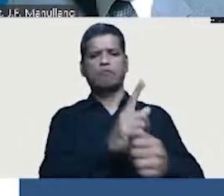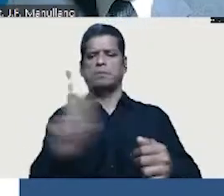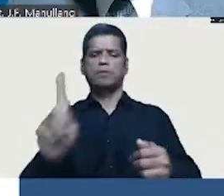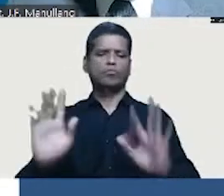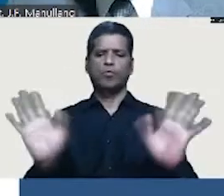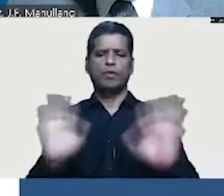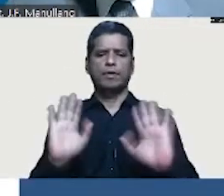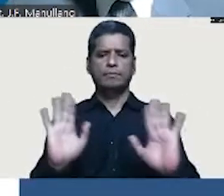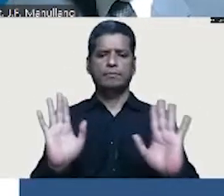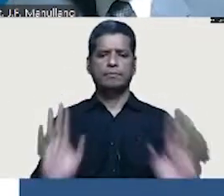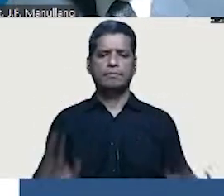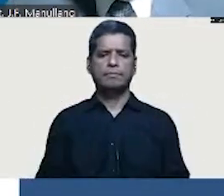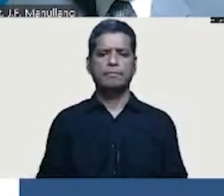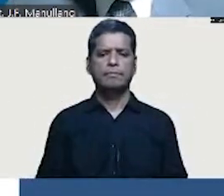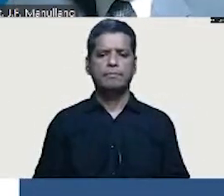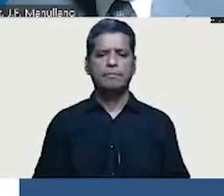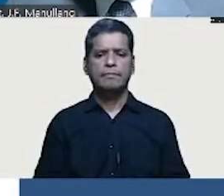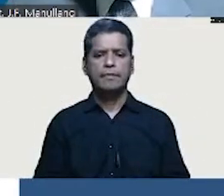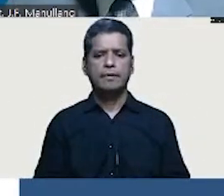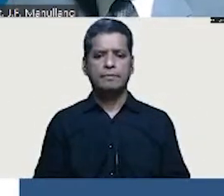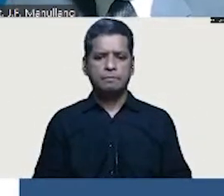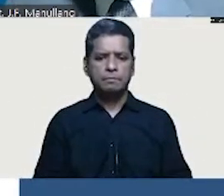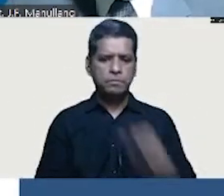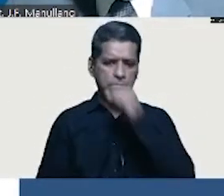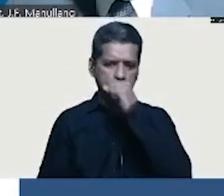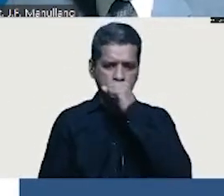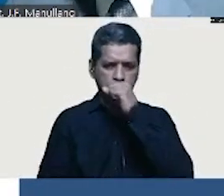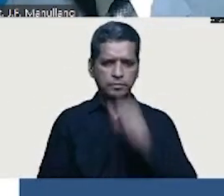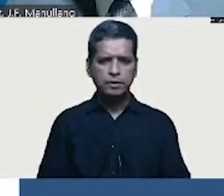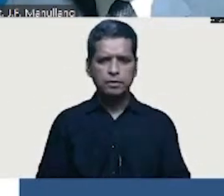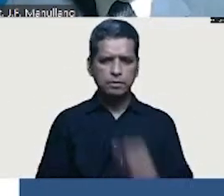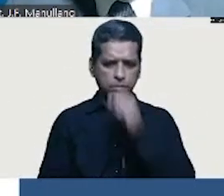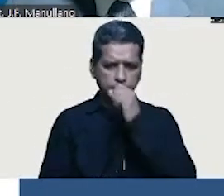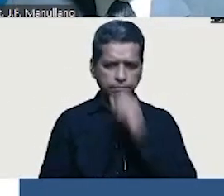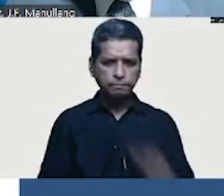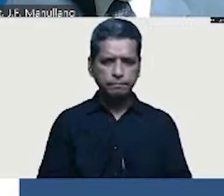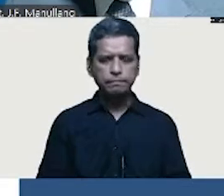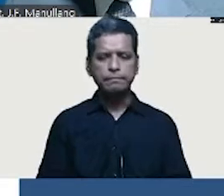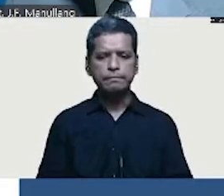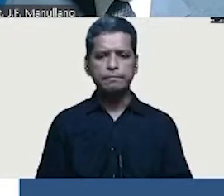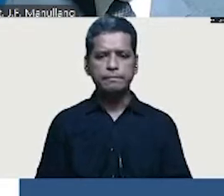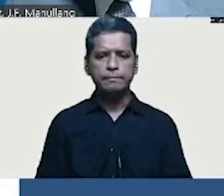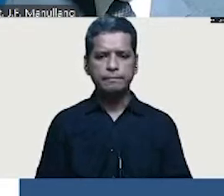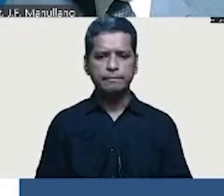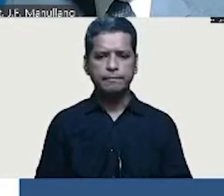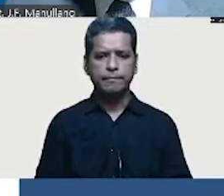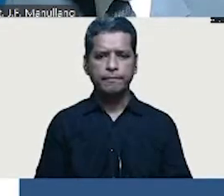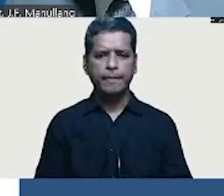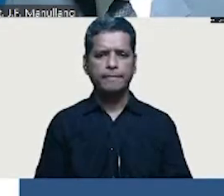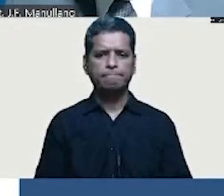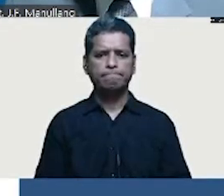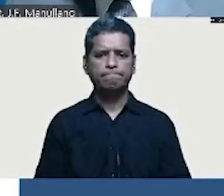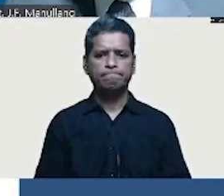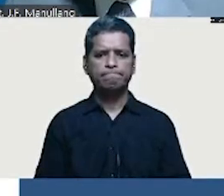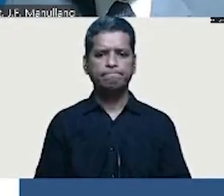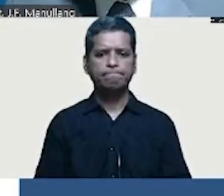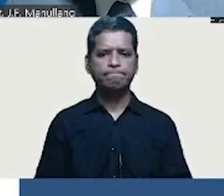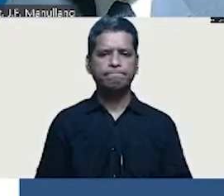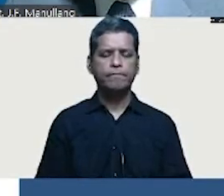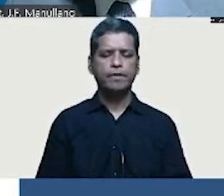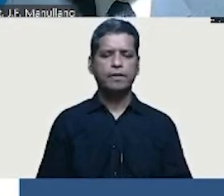tapi debunya dicari segala informasi dari dunia